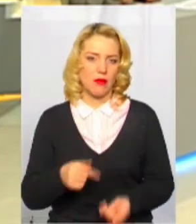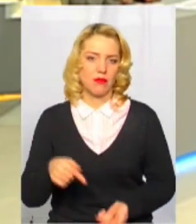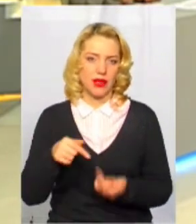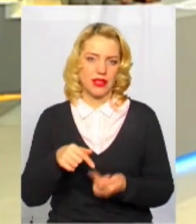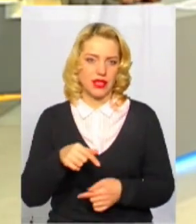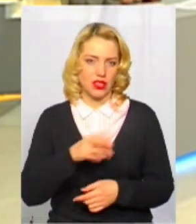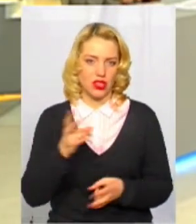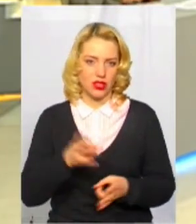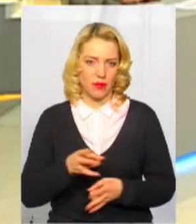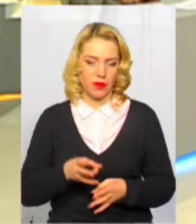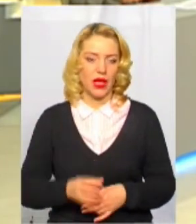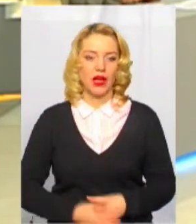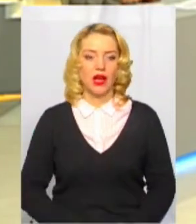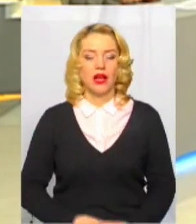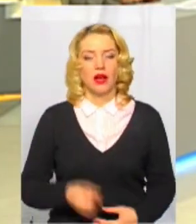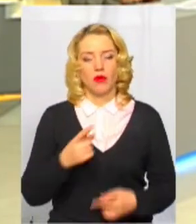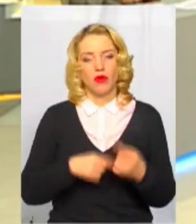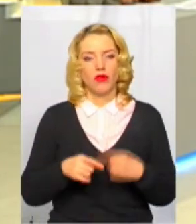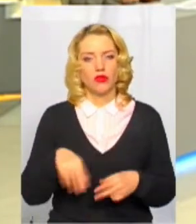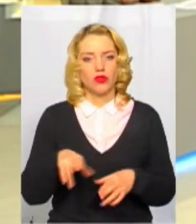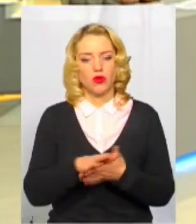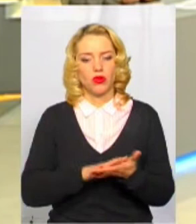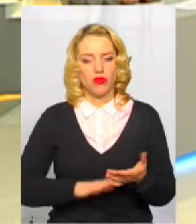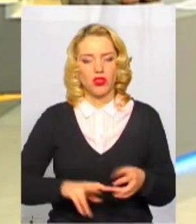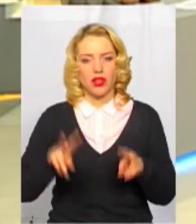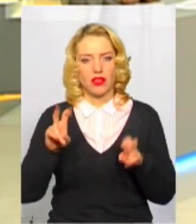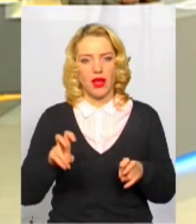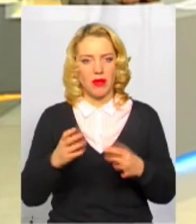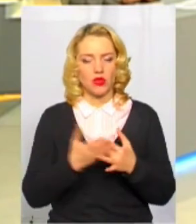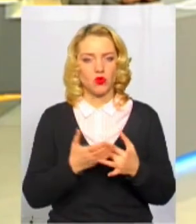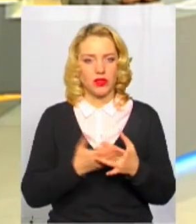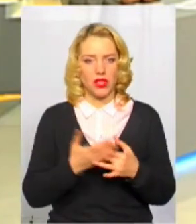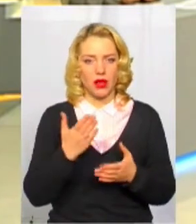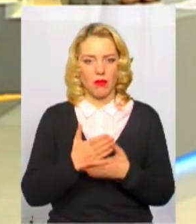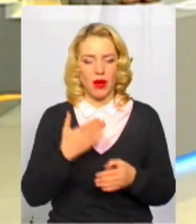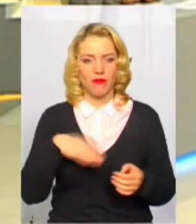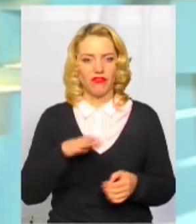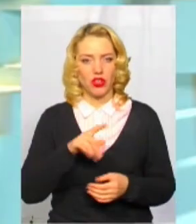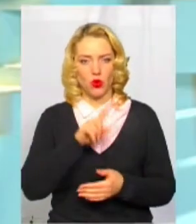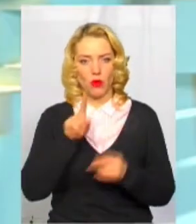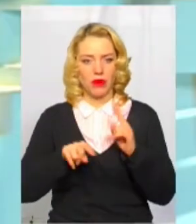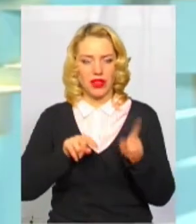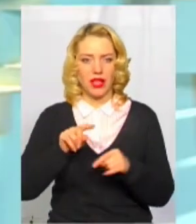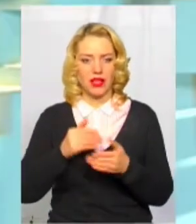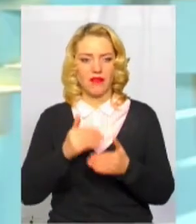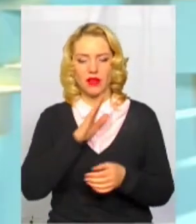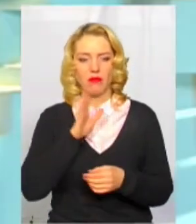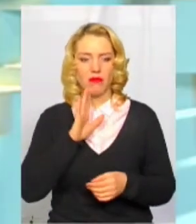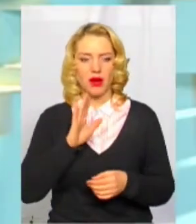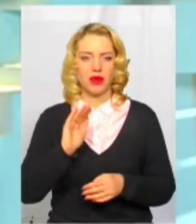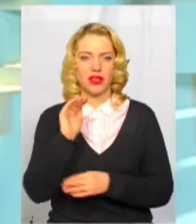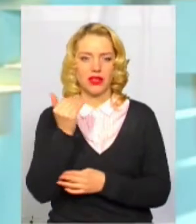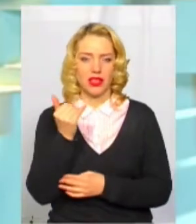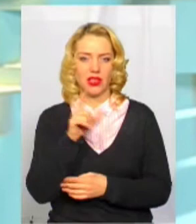І повернусь ще от продовження теми субсидії. Маємо відеозапитання від мами дитини з